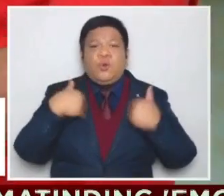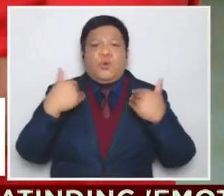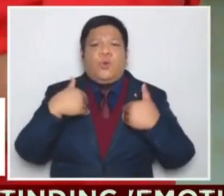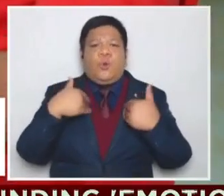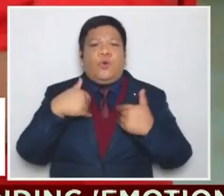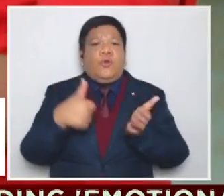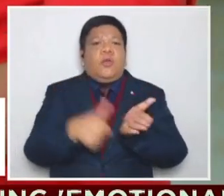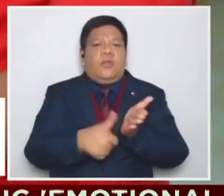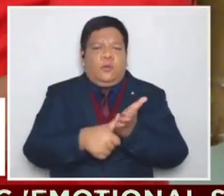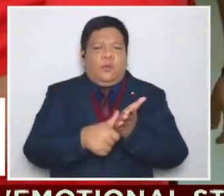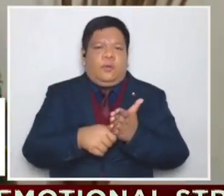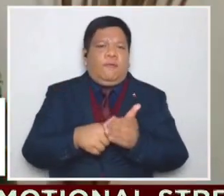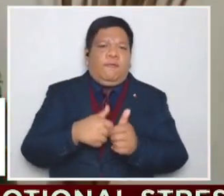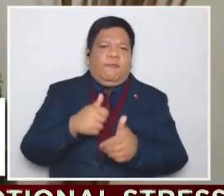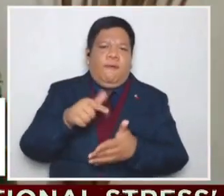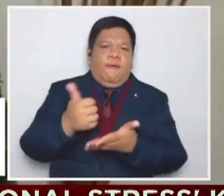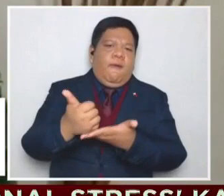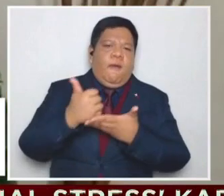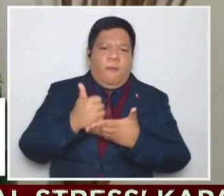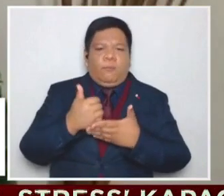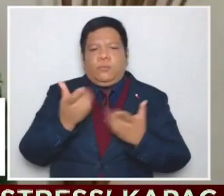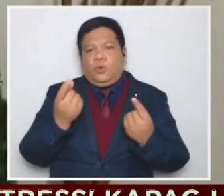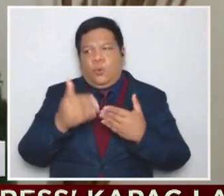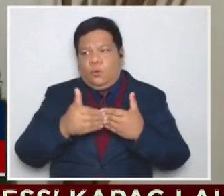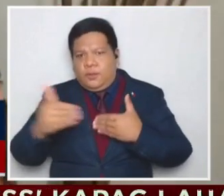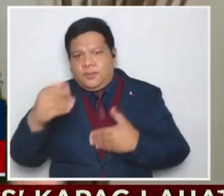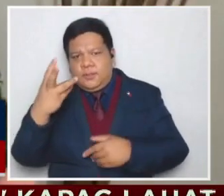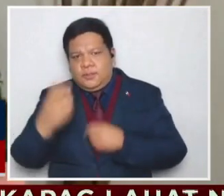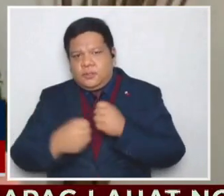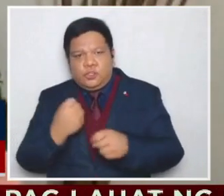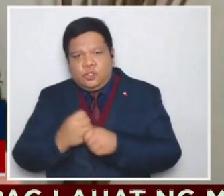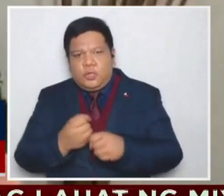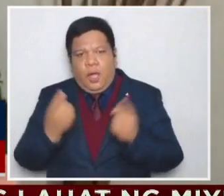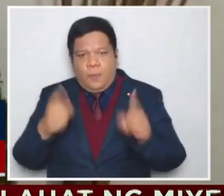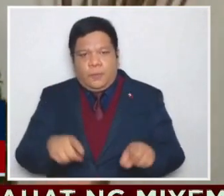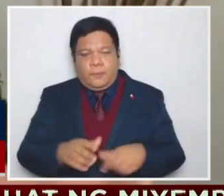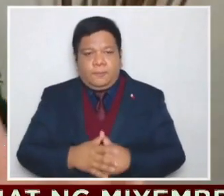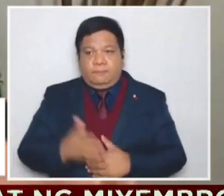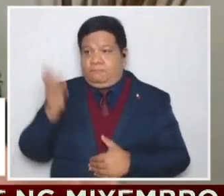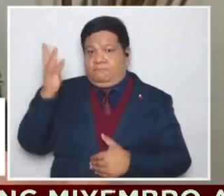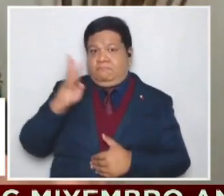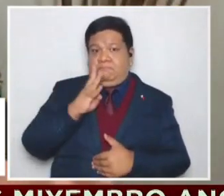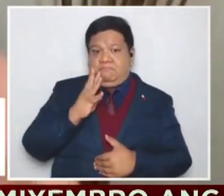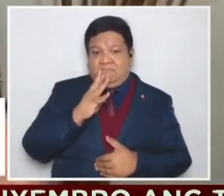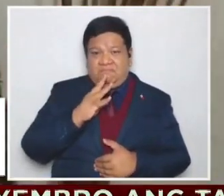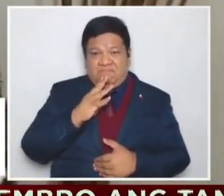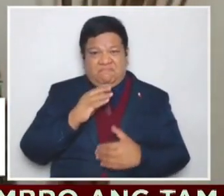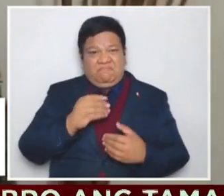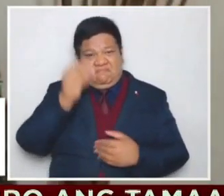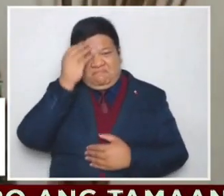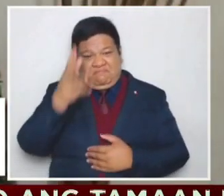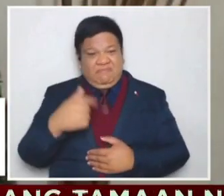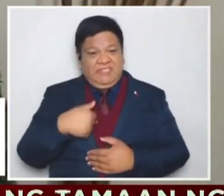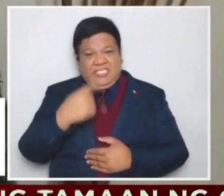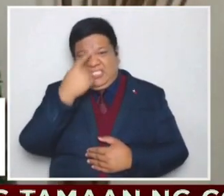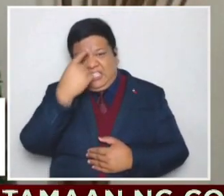susunod na 6 na taon. Instead of saying, isa lang ako, say, isa pa